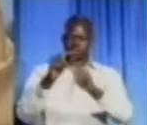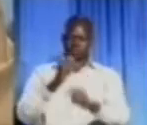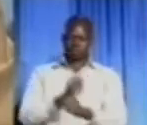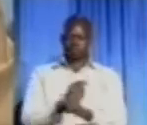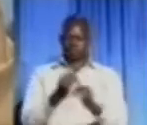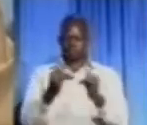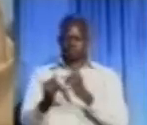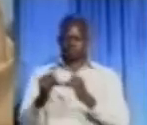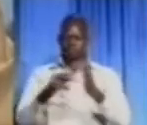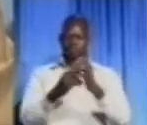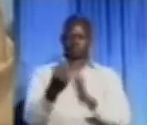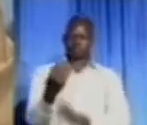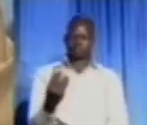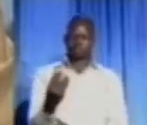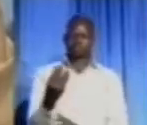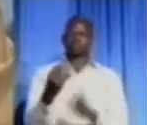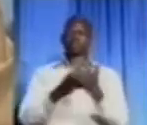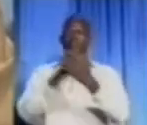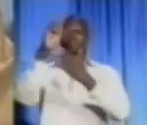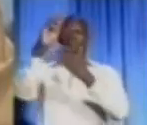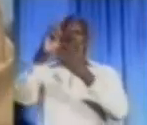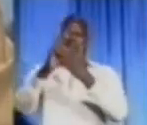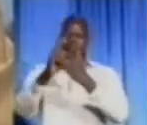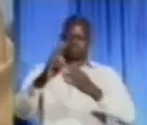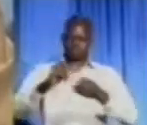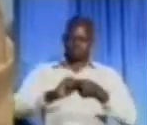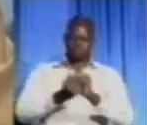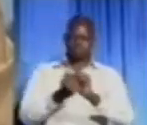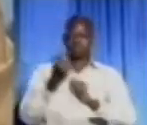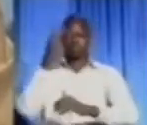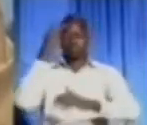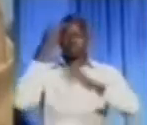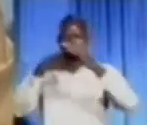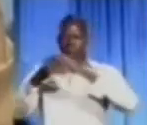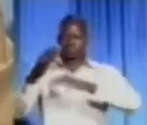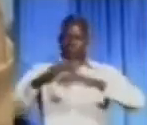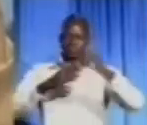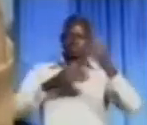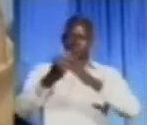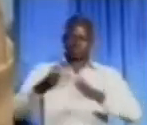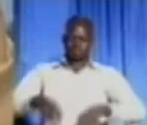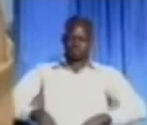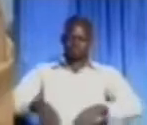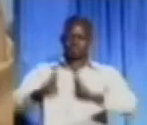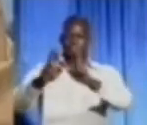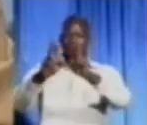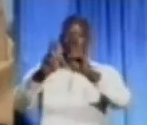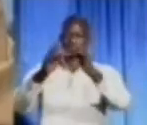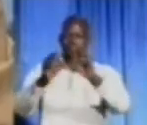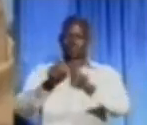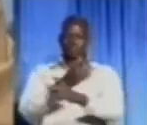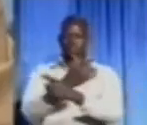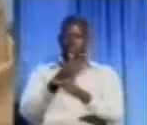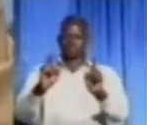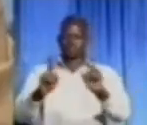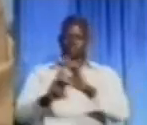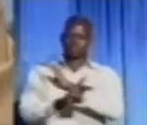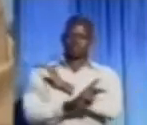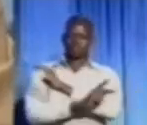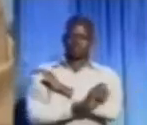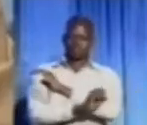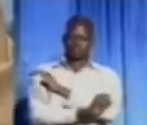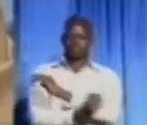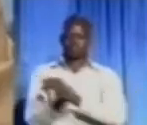fin 2014. Enjeux, difficultés et perspectives de construction de la voie de désenclavement de la province du Sourou dans